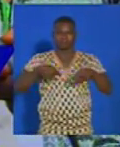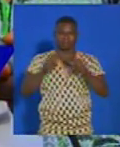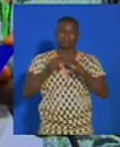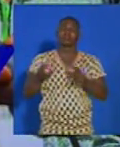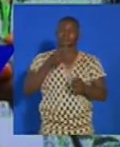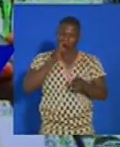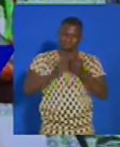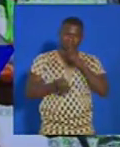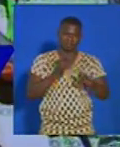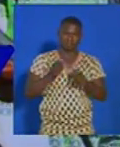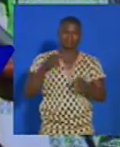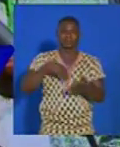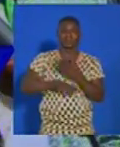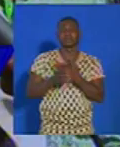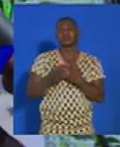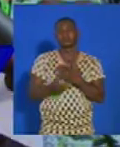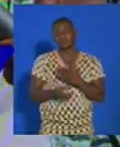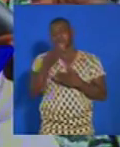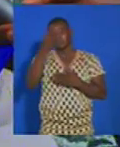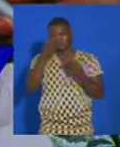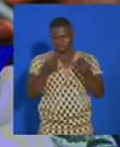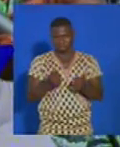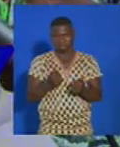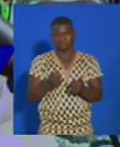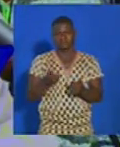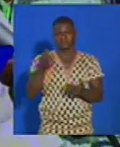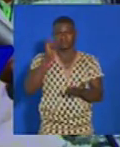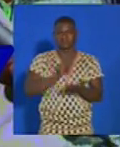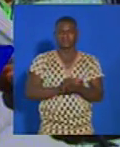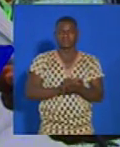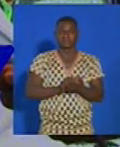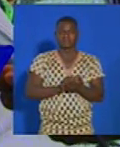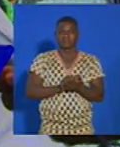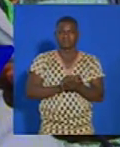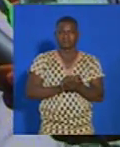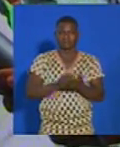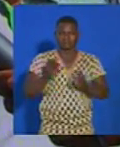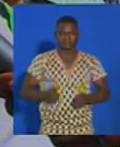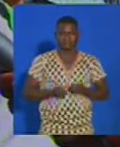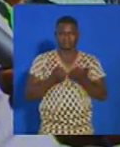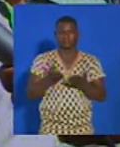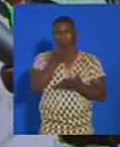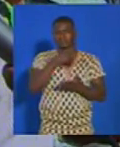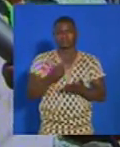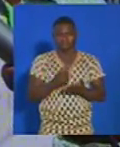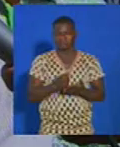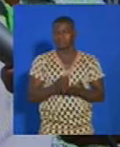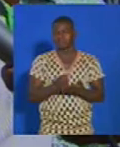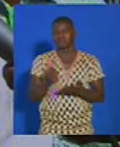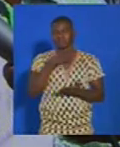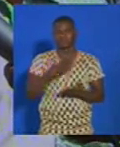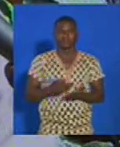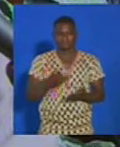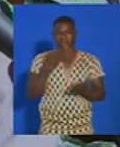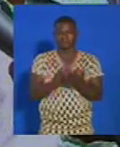de ressources financières. Cela est dû au fait qu'ils ne bénéficient que de la fiscalité locale. Malheureusement, au nom